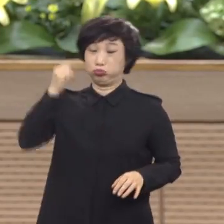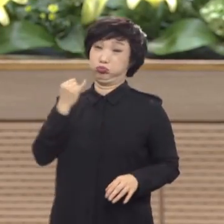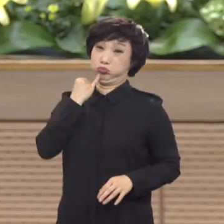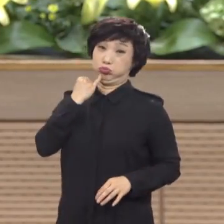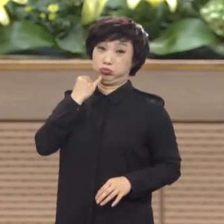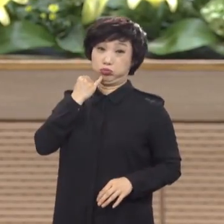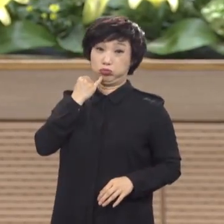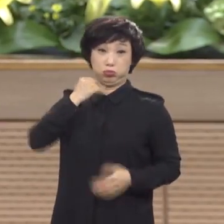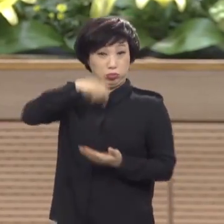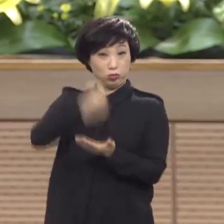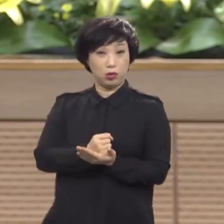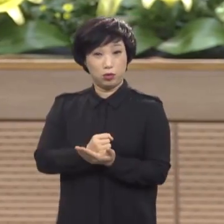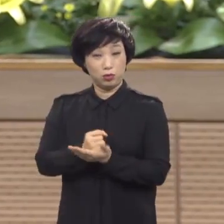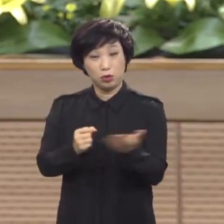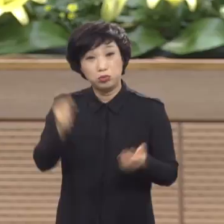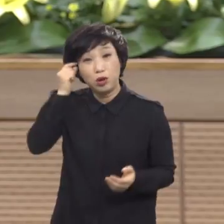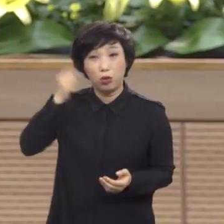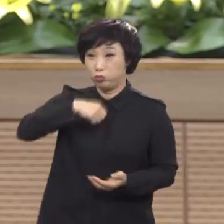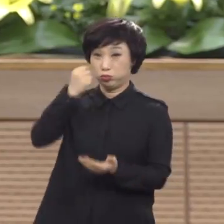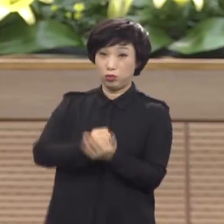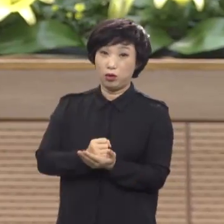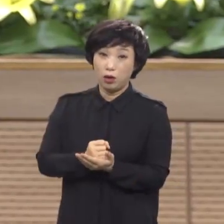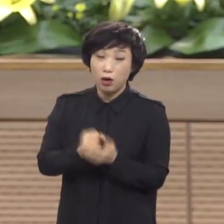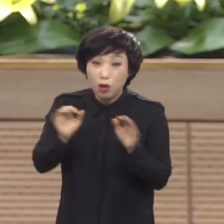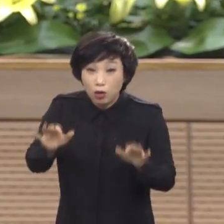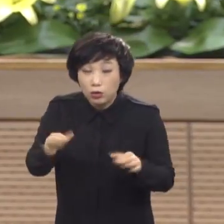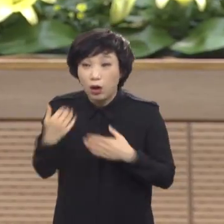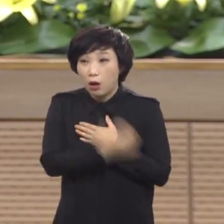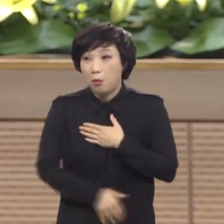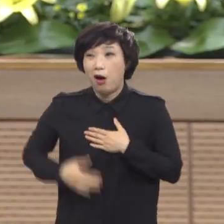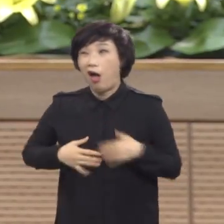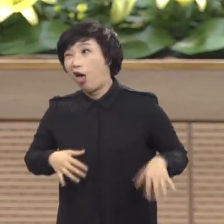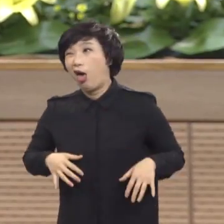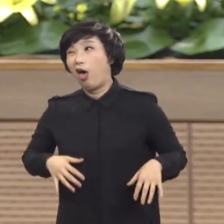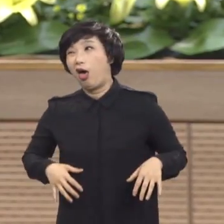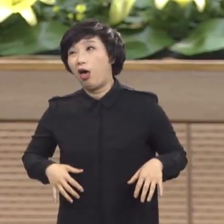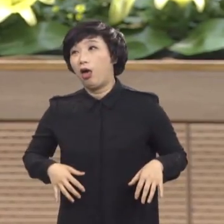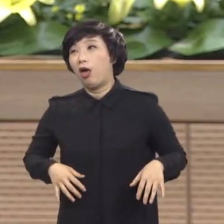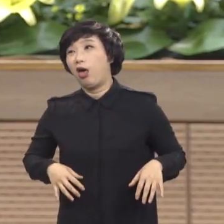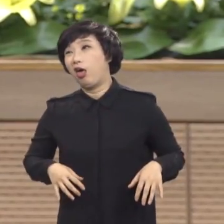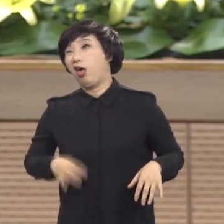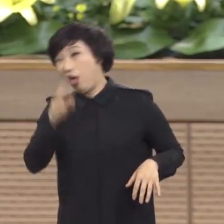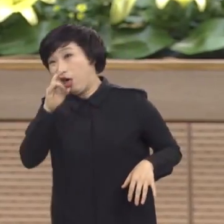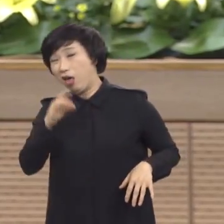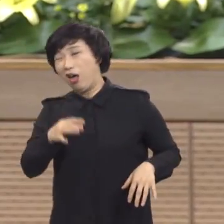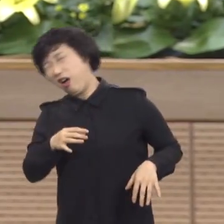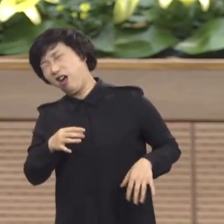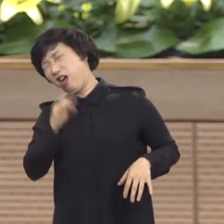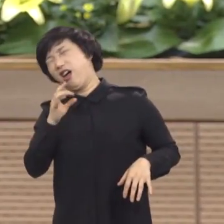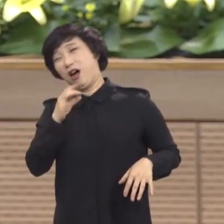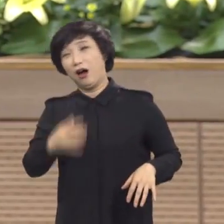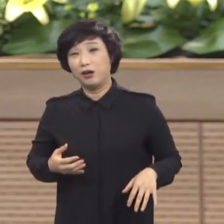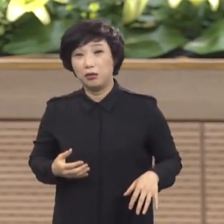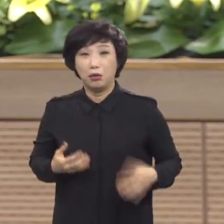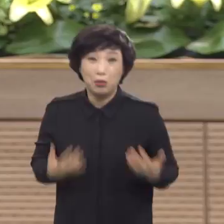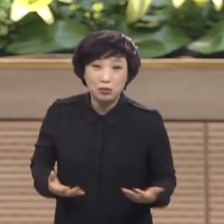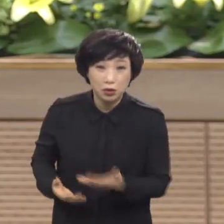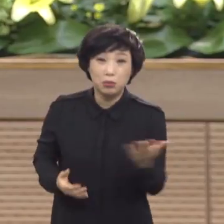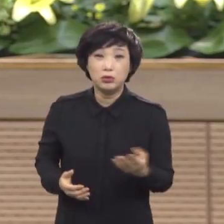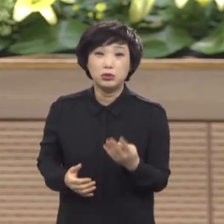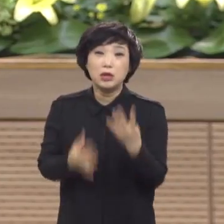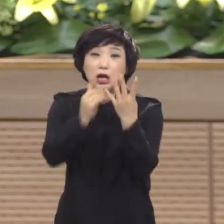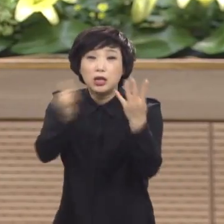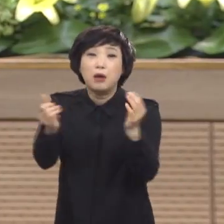응? 생각은 멀쩡해. 근데 몸을 움직일 수가 없어. 그러니까 네 사람이 뛰미고